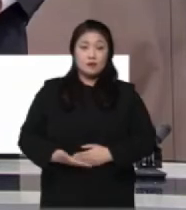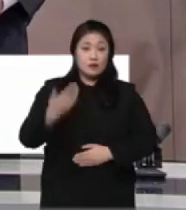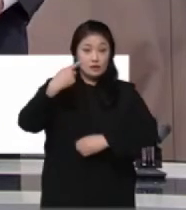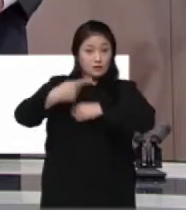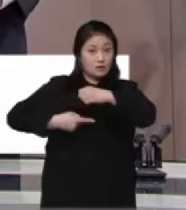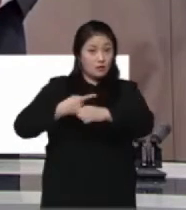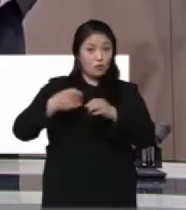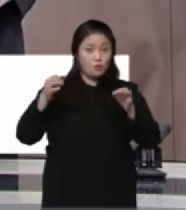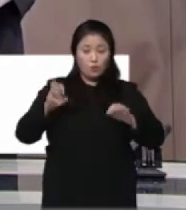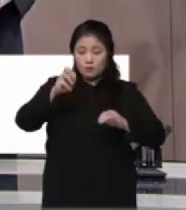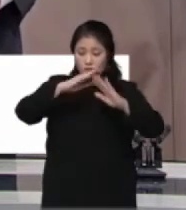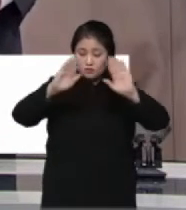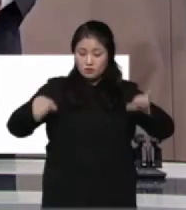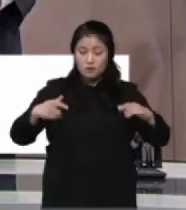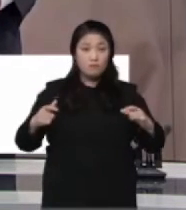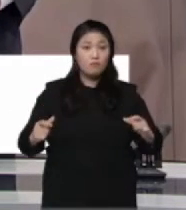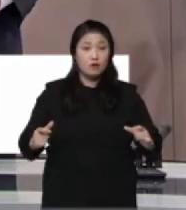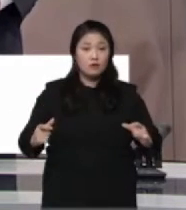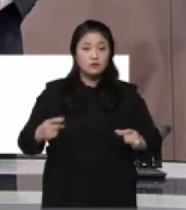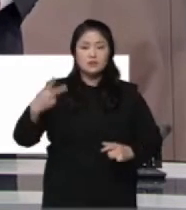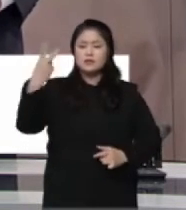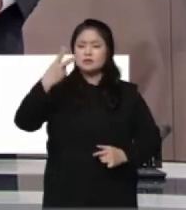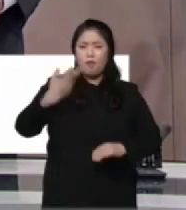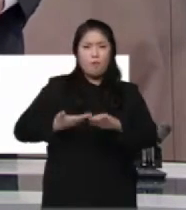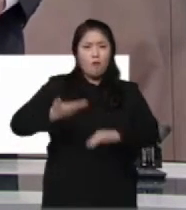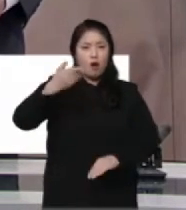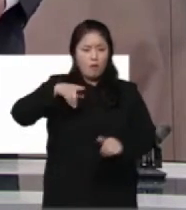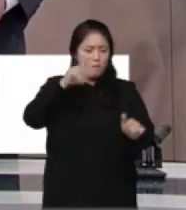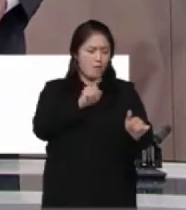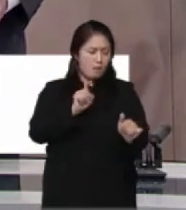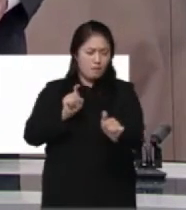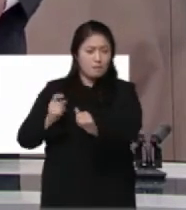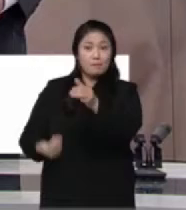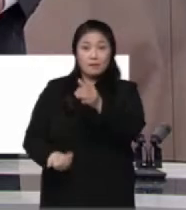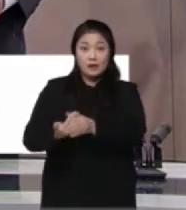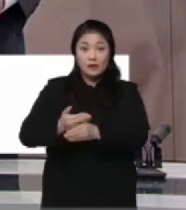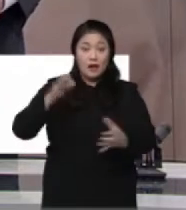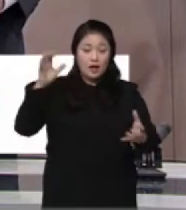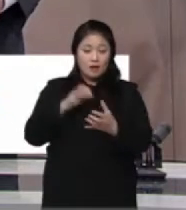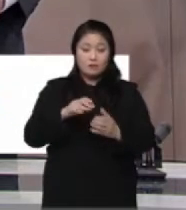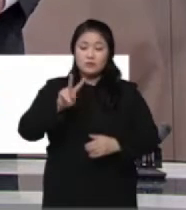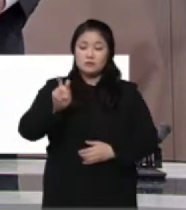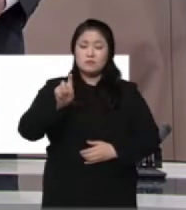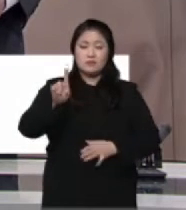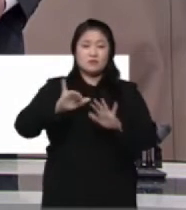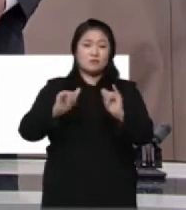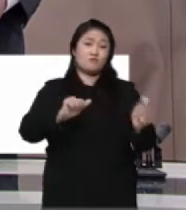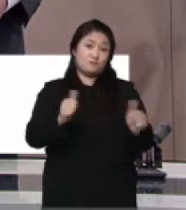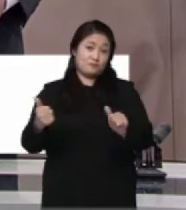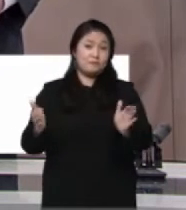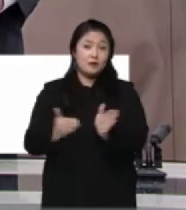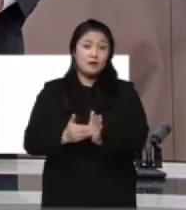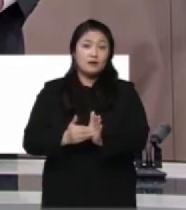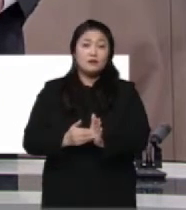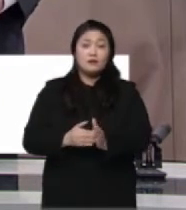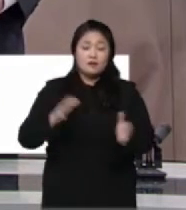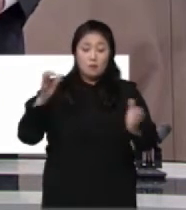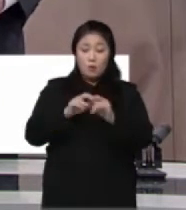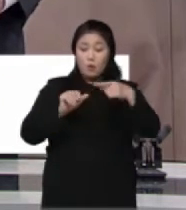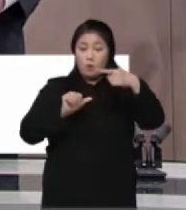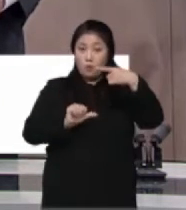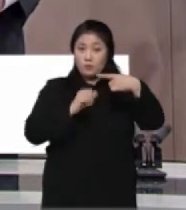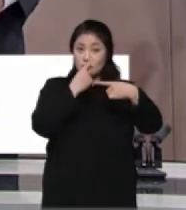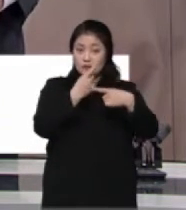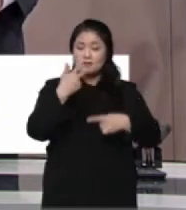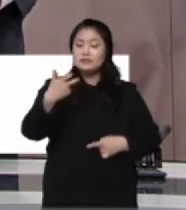지난 1년 동안 광주 전남지역 에선 2000명이 넘는 확진 자가 발생해 20 1명이 숨졌습니다 또 전체의 5분의